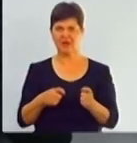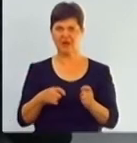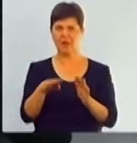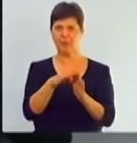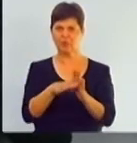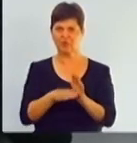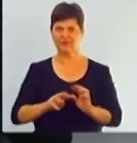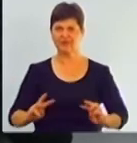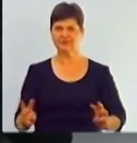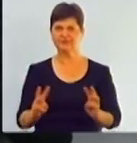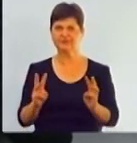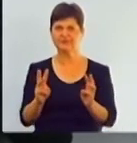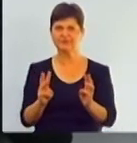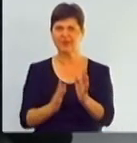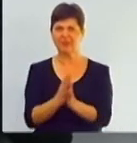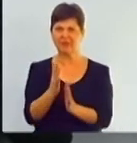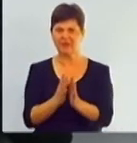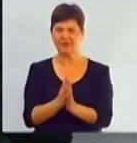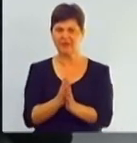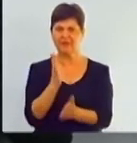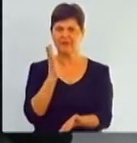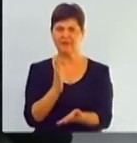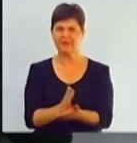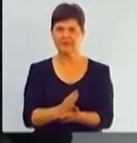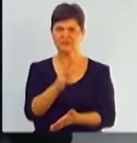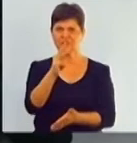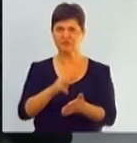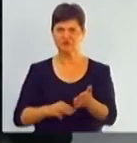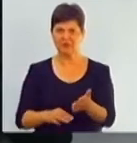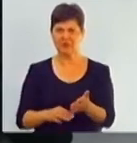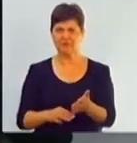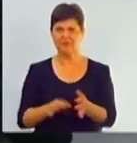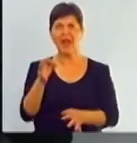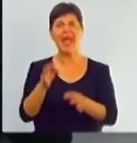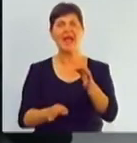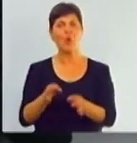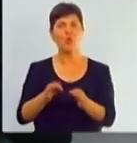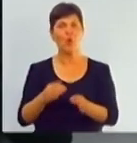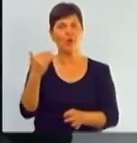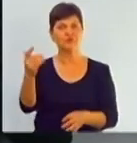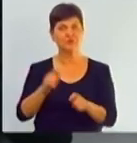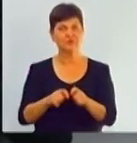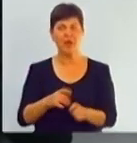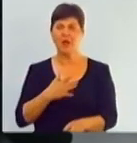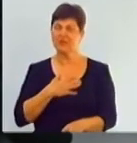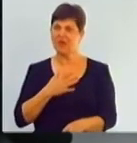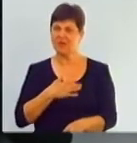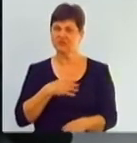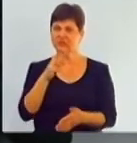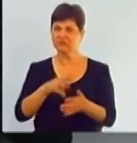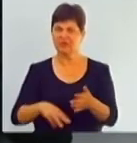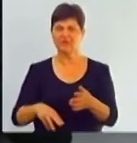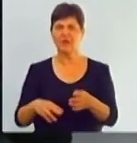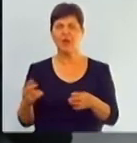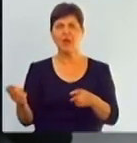сухої рослинності лежить на екологічній інспекції. Що стосується наших штрафів, це порушення правил пожежної